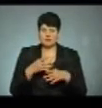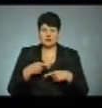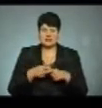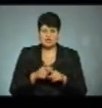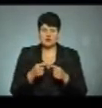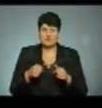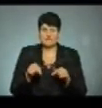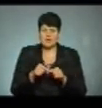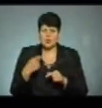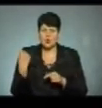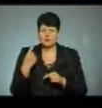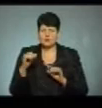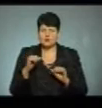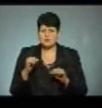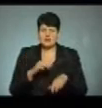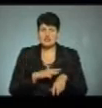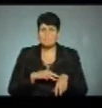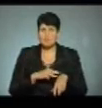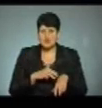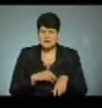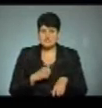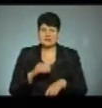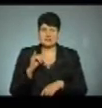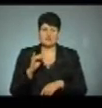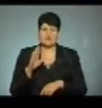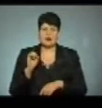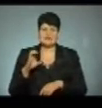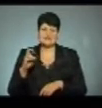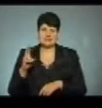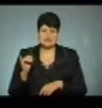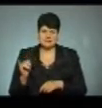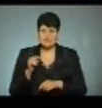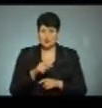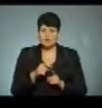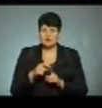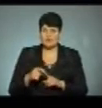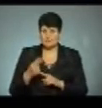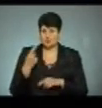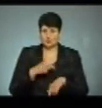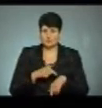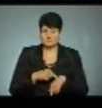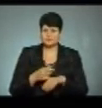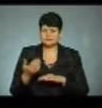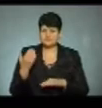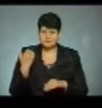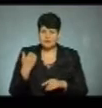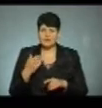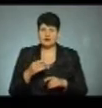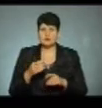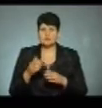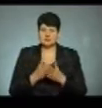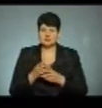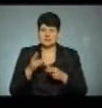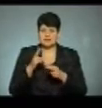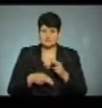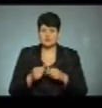відділу обласного управління поліції Ігор Васьків. За його словами, годину тому екстрені служби завершили тут роботу